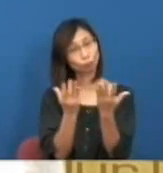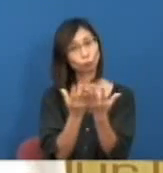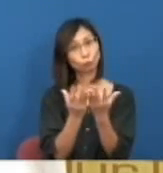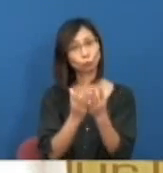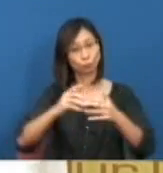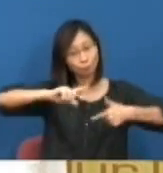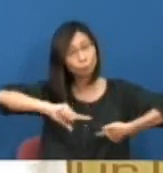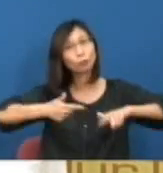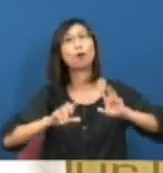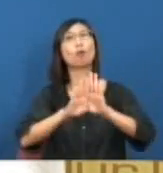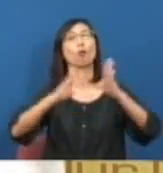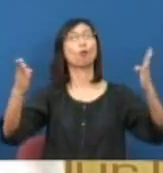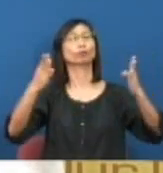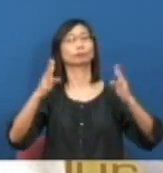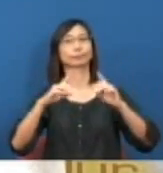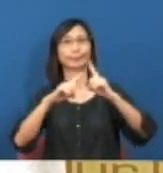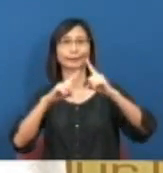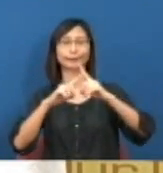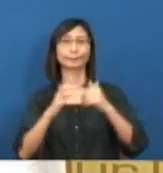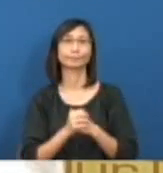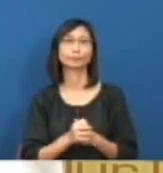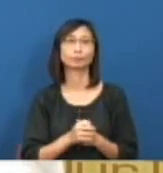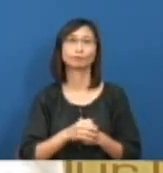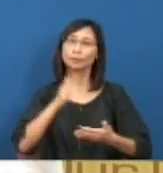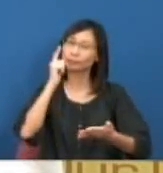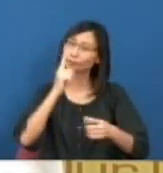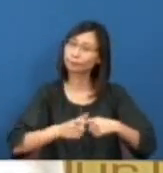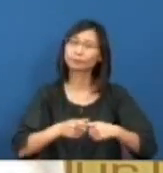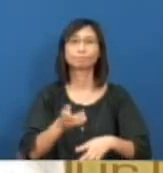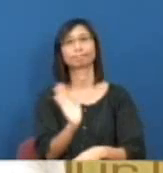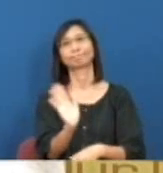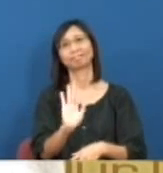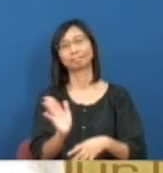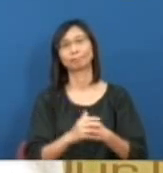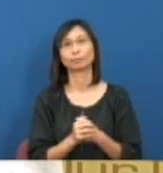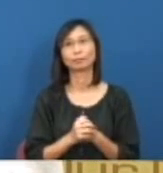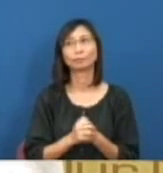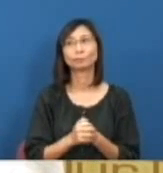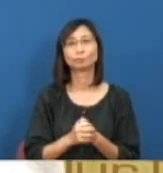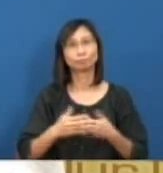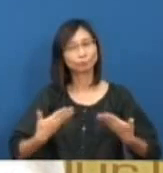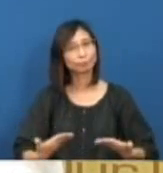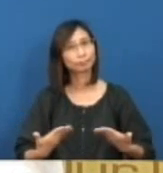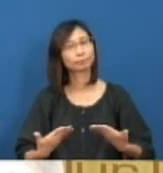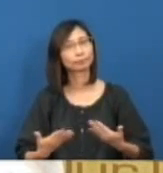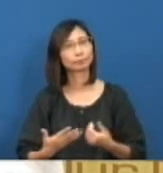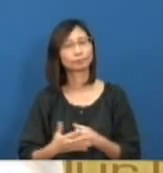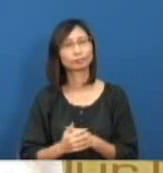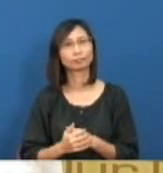好明顯唔係啦，係呢班係呢個咁嘅。即係咁嘅而家呢個咁